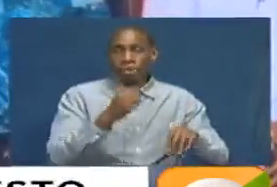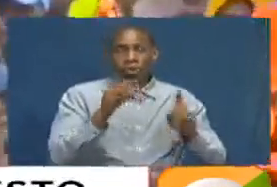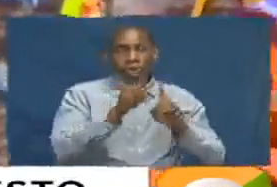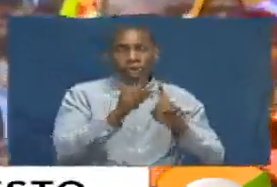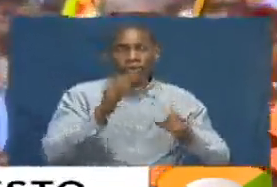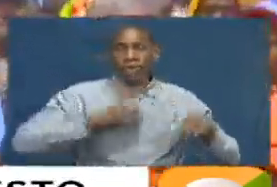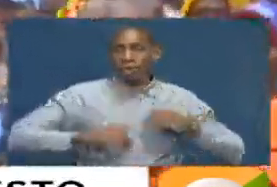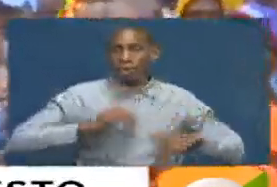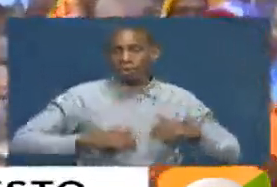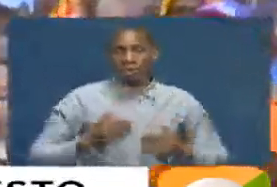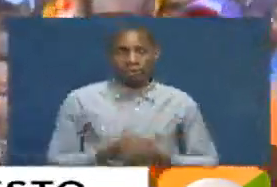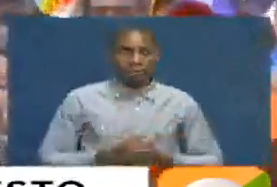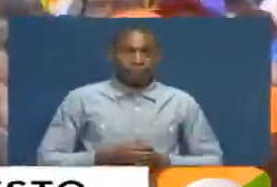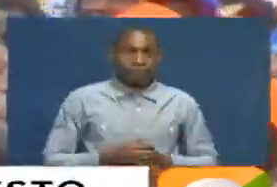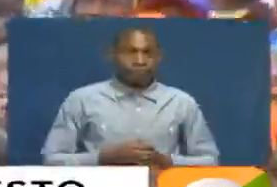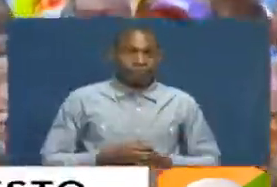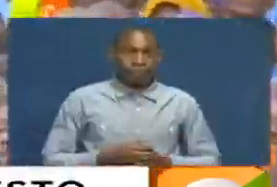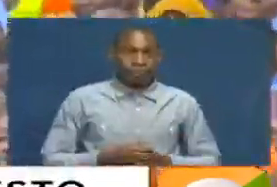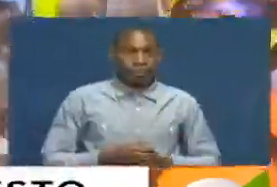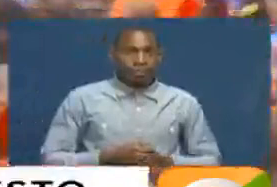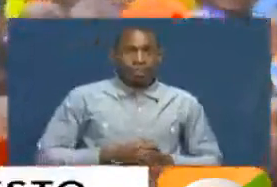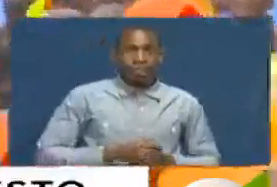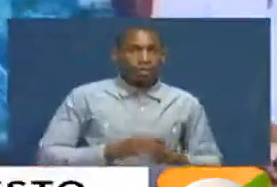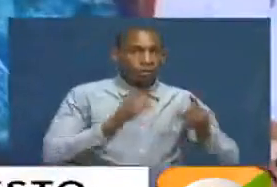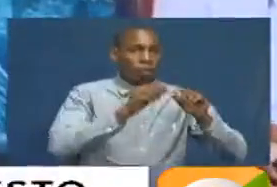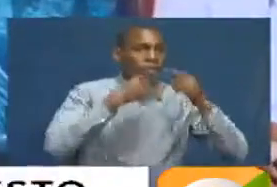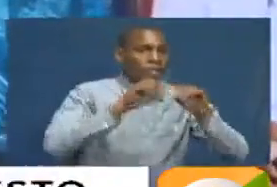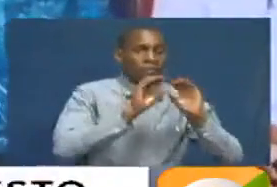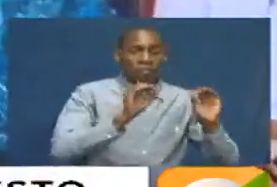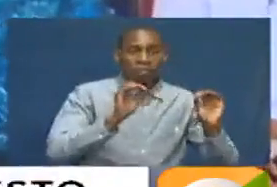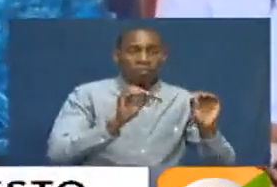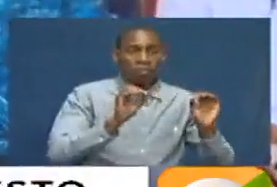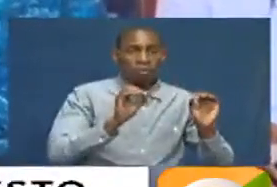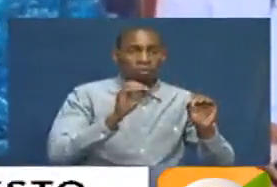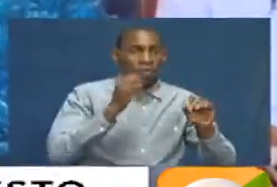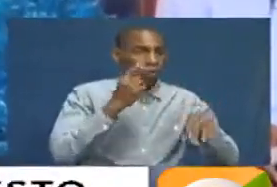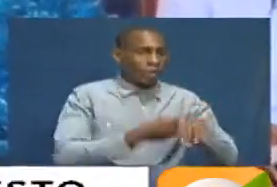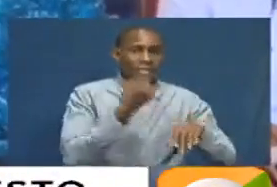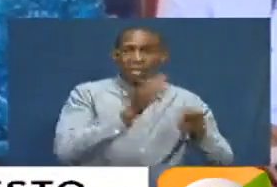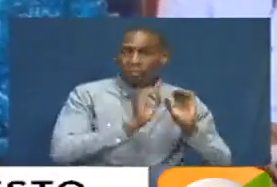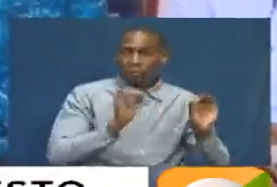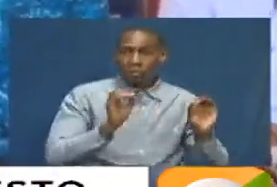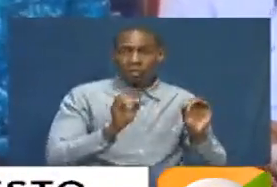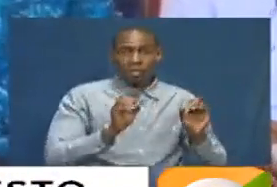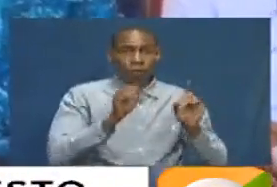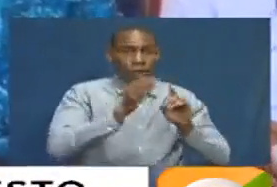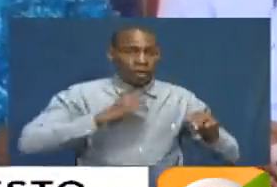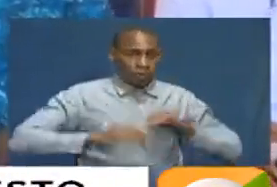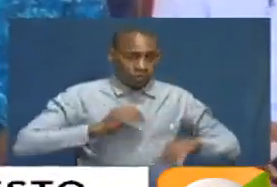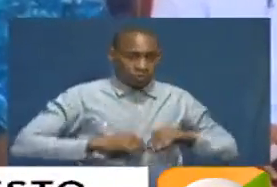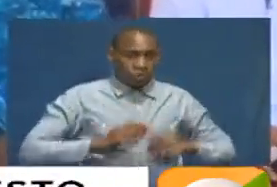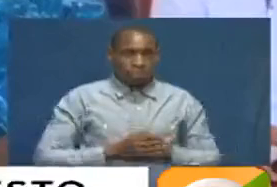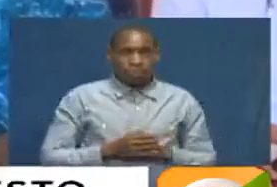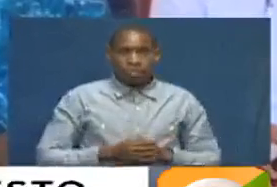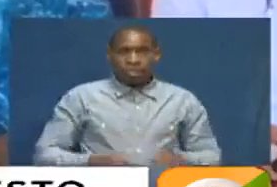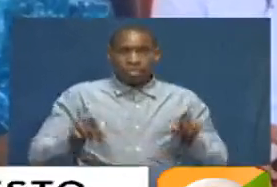ya ufisadi. Hakutaja hata dakika moja neno ya ufisadi.